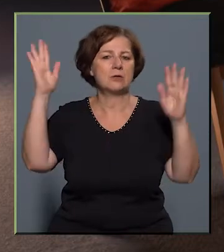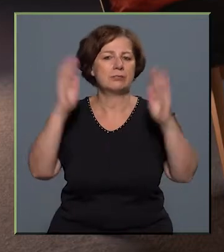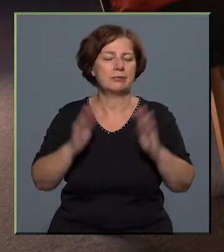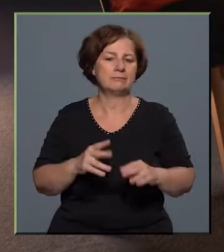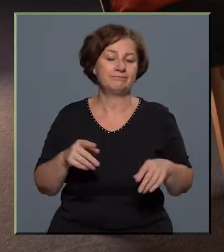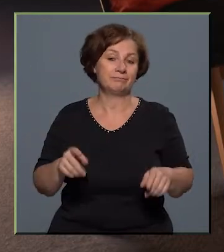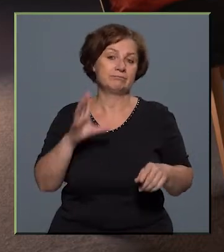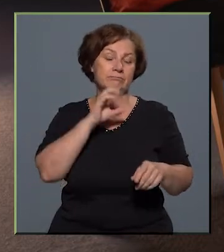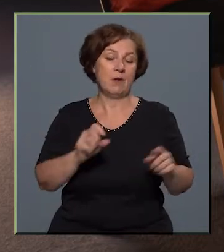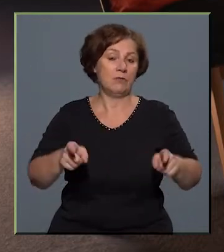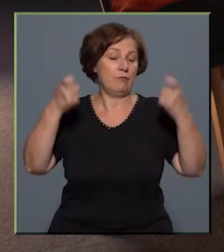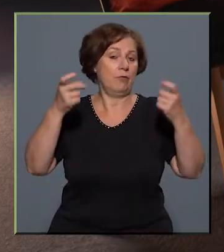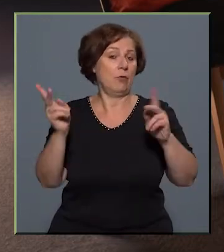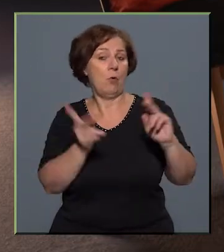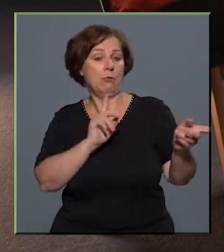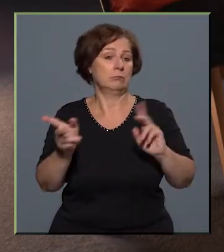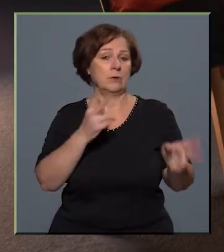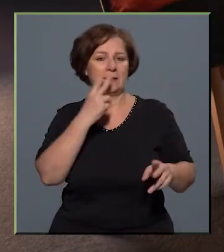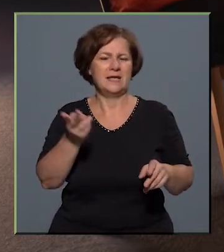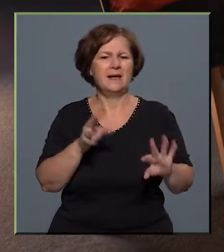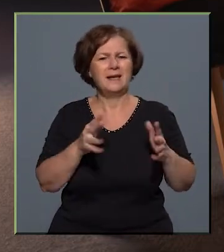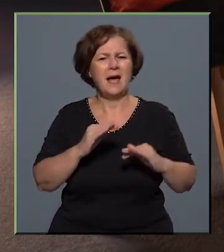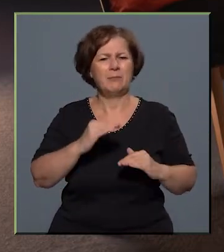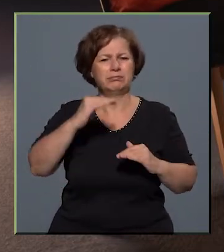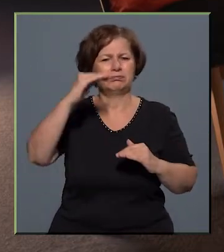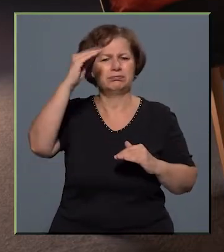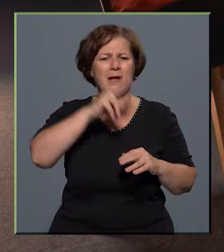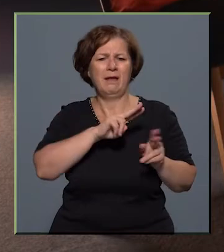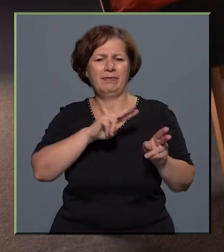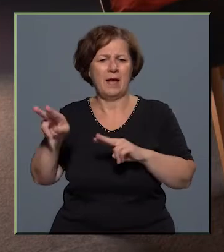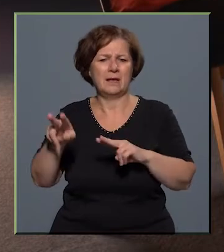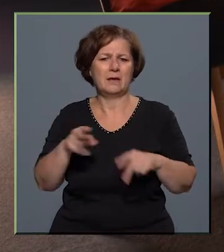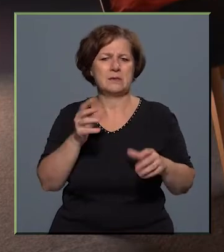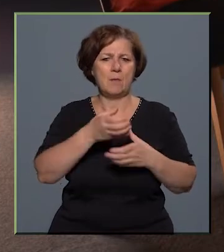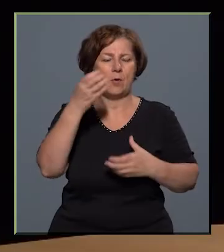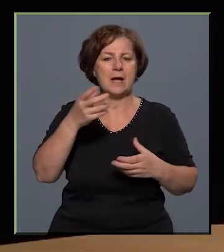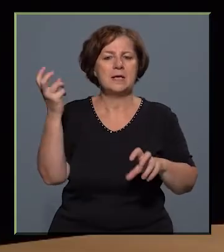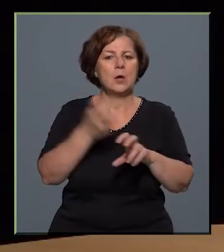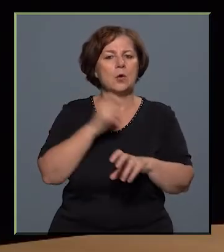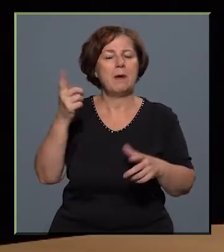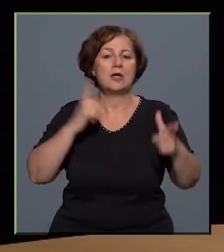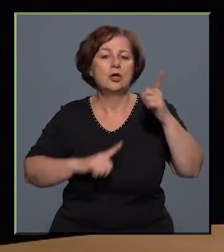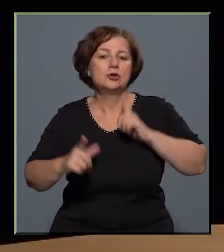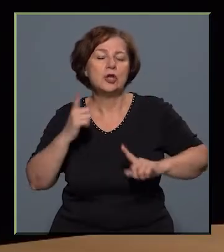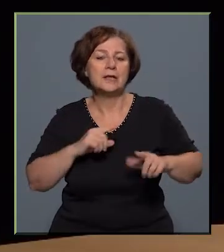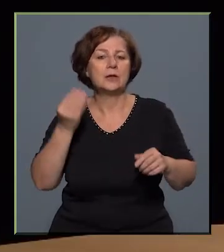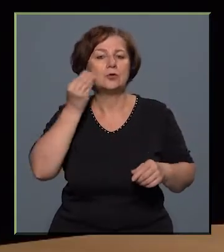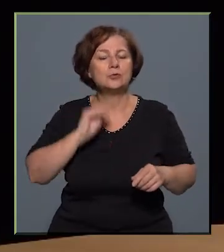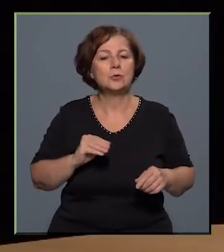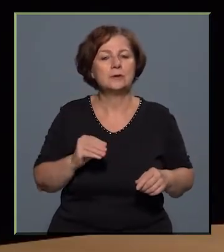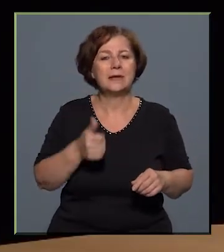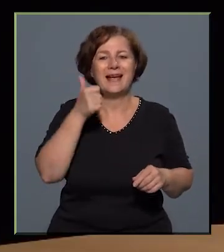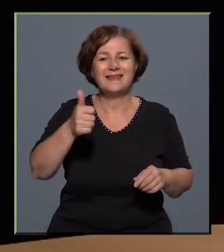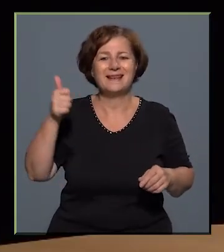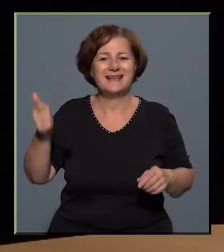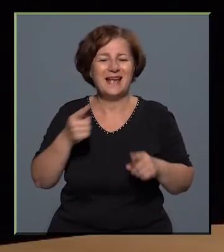honnan nézzük, de én azt gondolom, hogy inkább telik az a pohár, hiszen Kőbányam sajnálatos módon, vagy Kőbánya egyetlen része